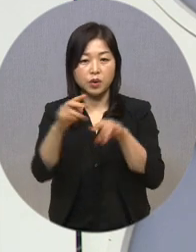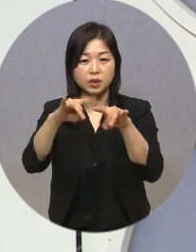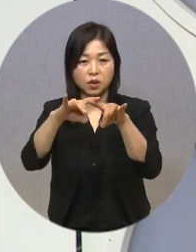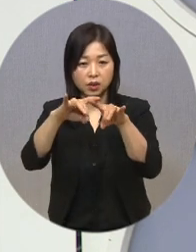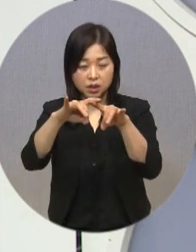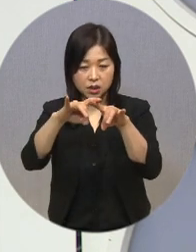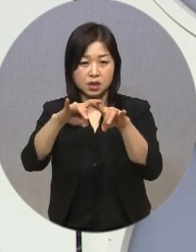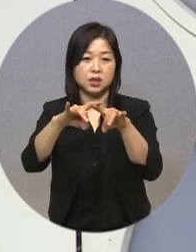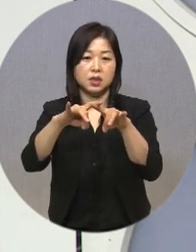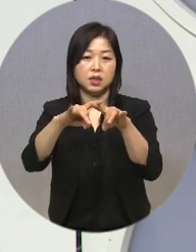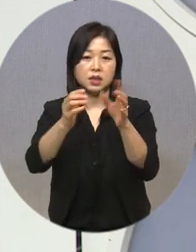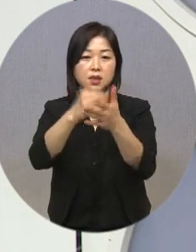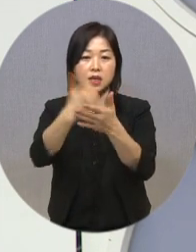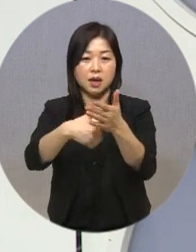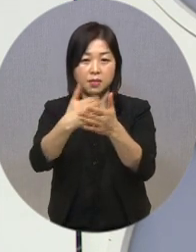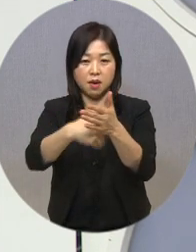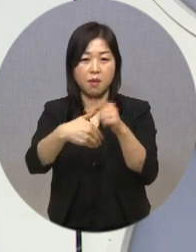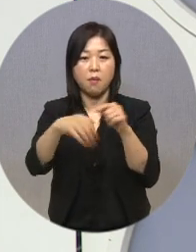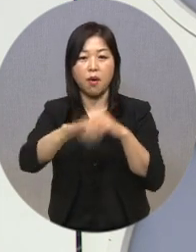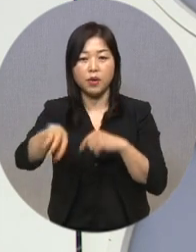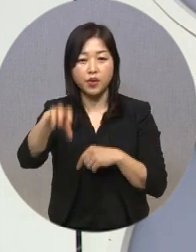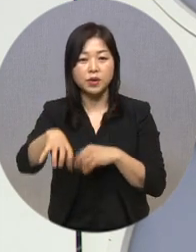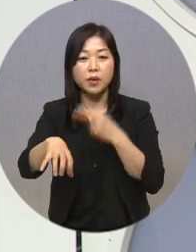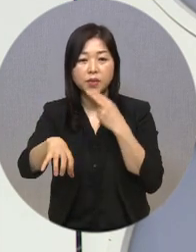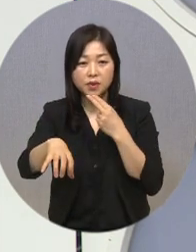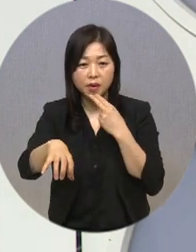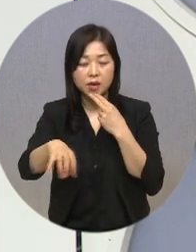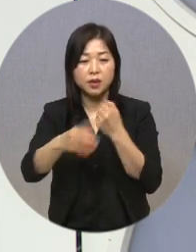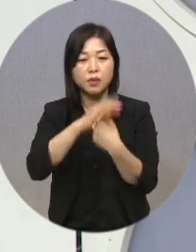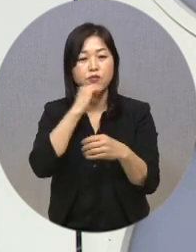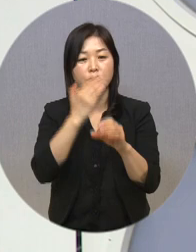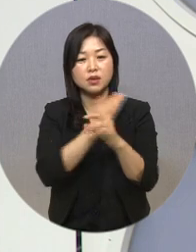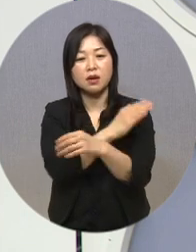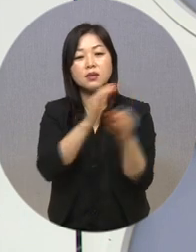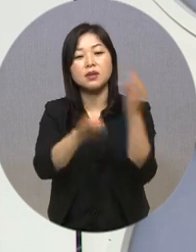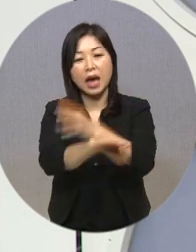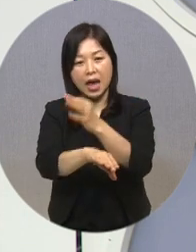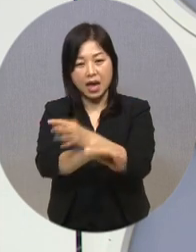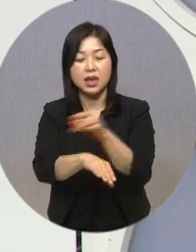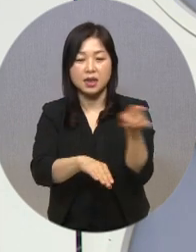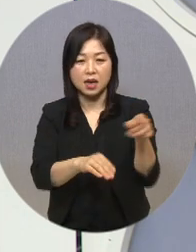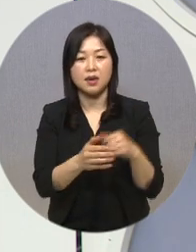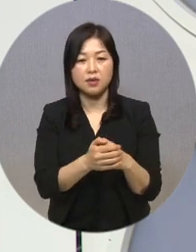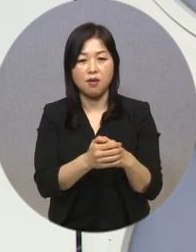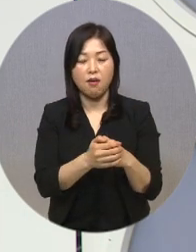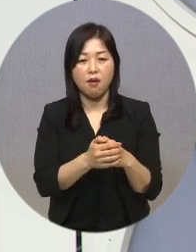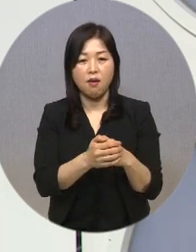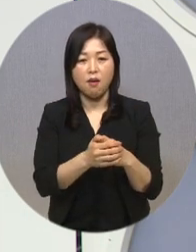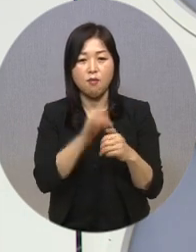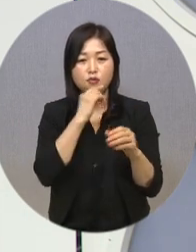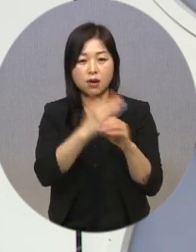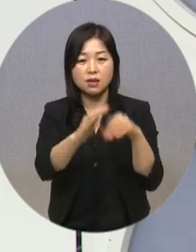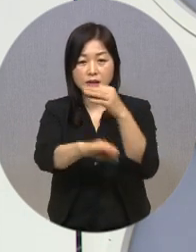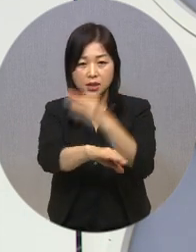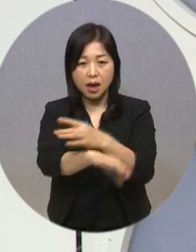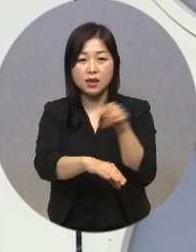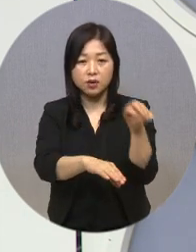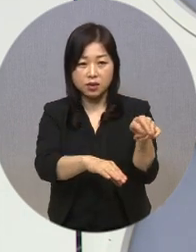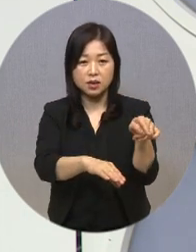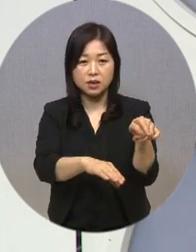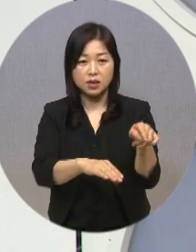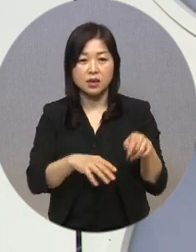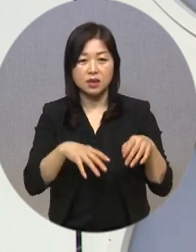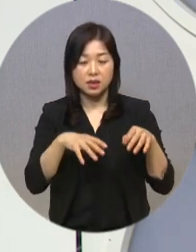찌꺼기를 버릴 데가 없어서 마치 북한에서 사겠다 그래서 북한에서 파는 거 그를 김영삼